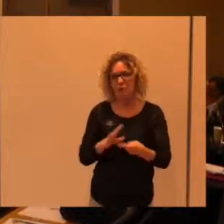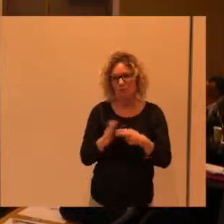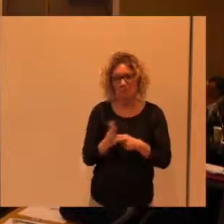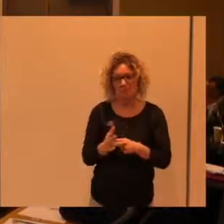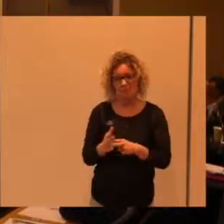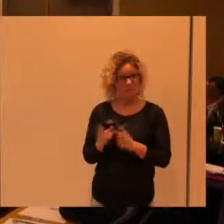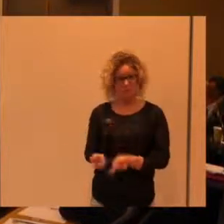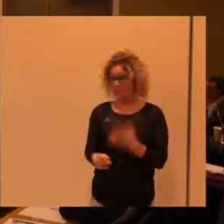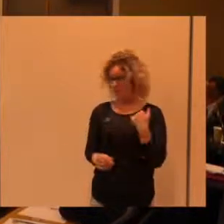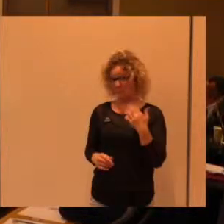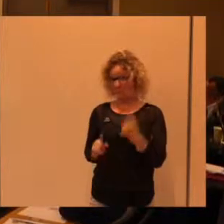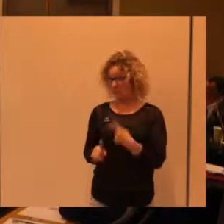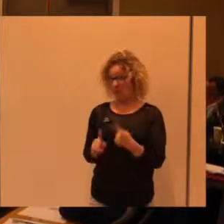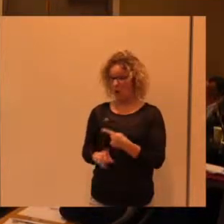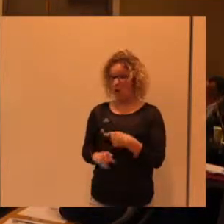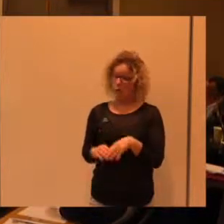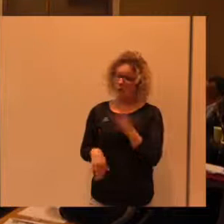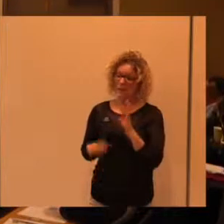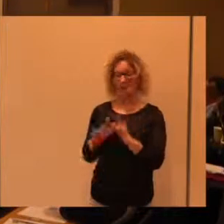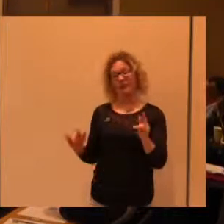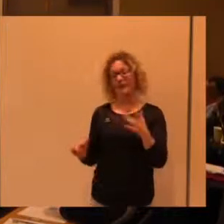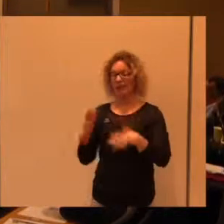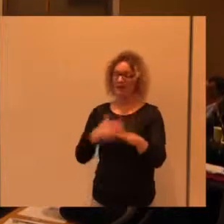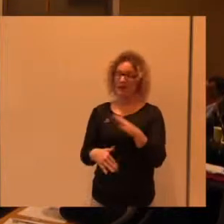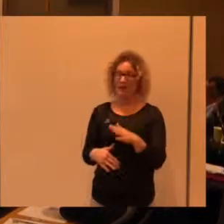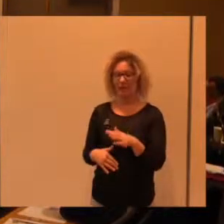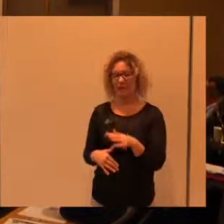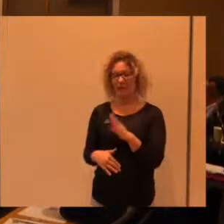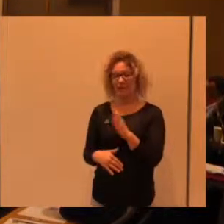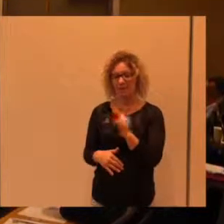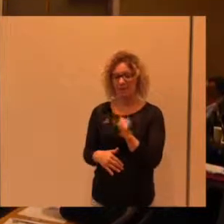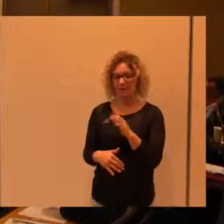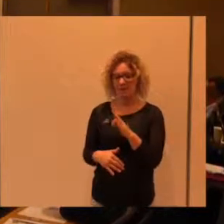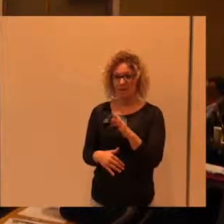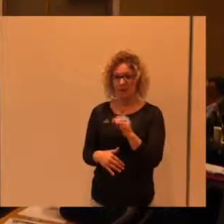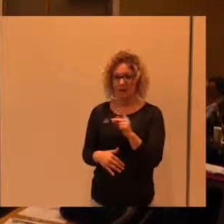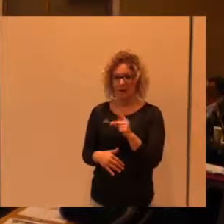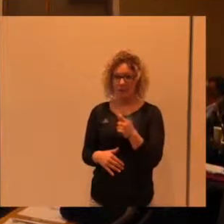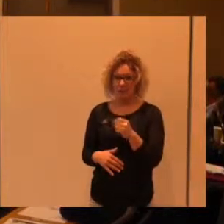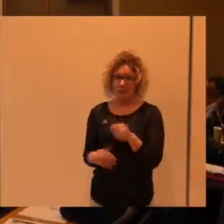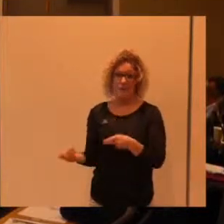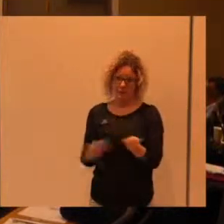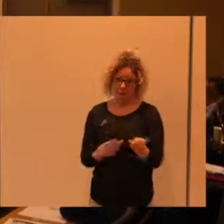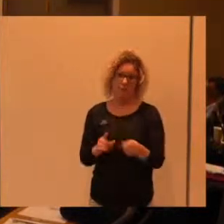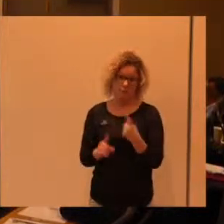den inte från början. Det var mer en frivillig standard eller en de facto standard eller sådär.